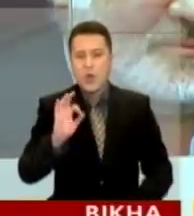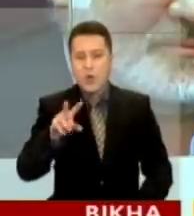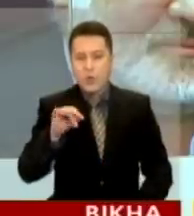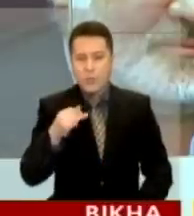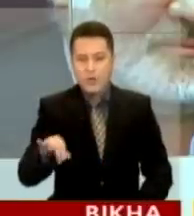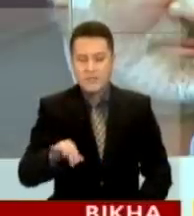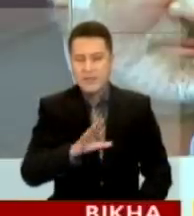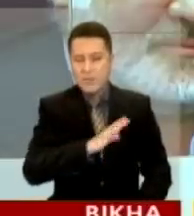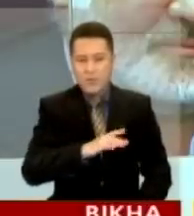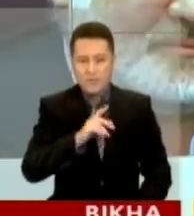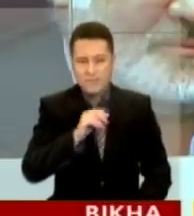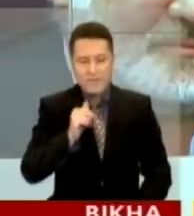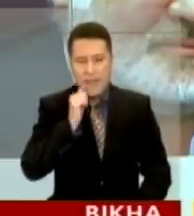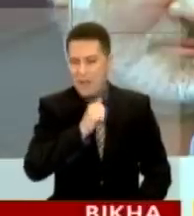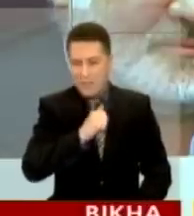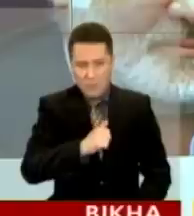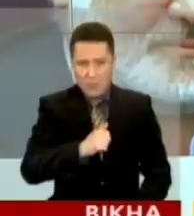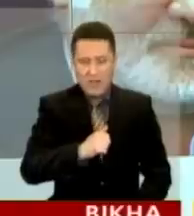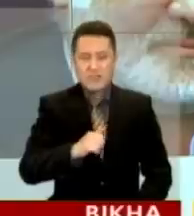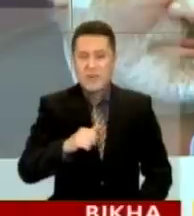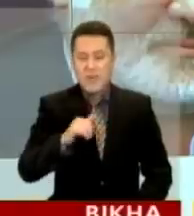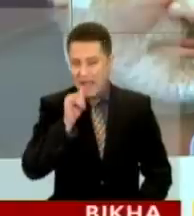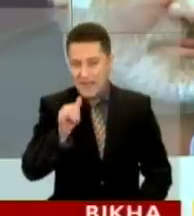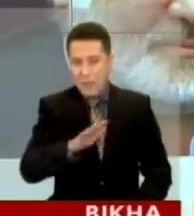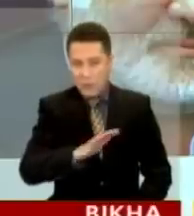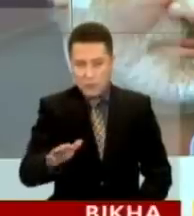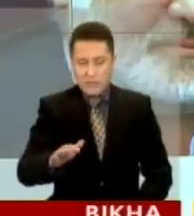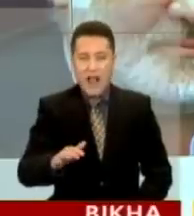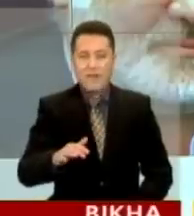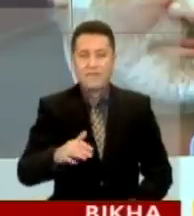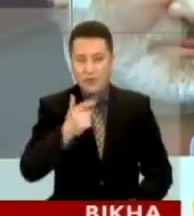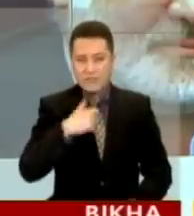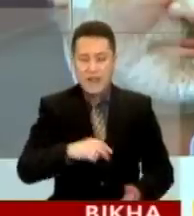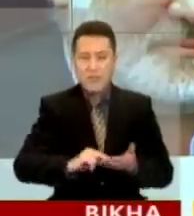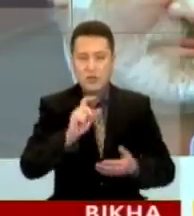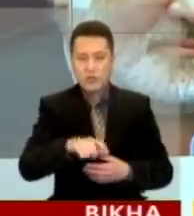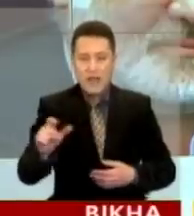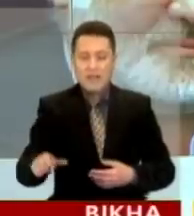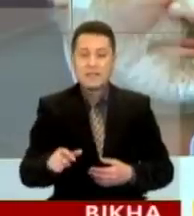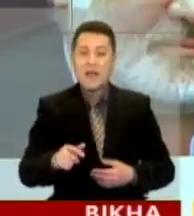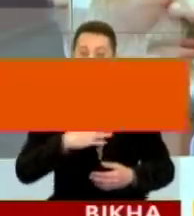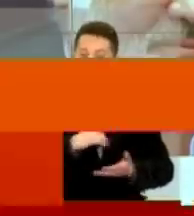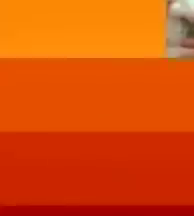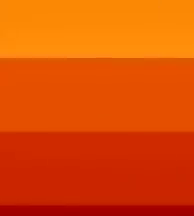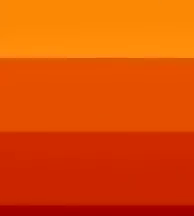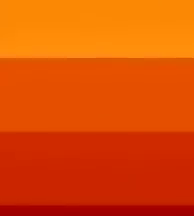непублічним і майже не підпускав до себе журналістів проте нашим кореспондентам вдалося отримати від нього ексклюзивне